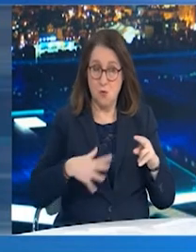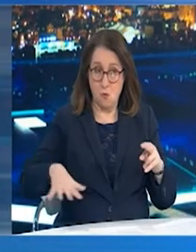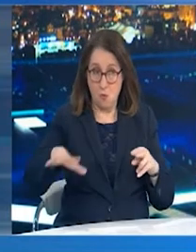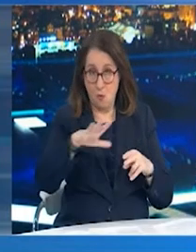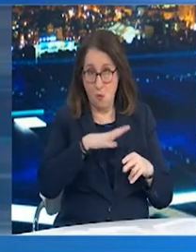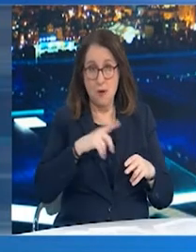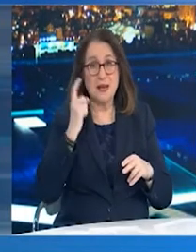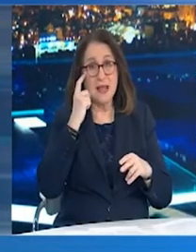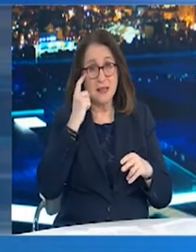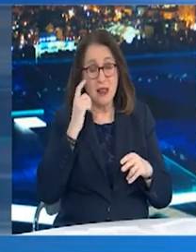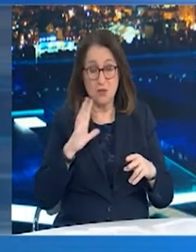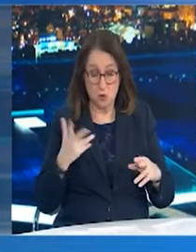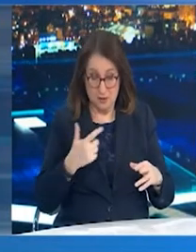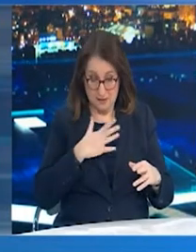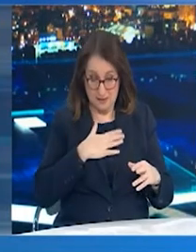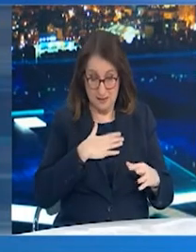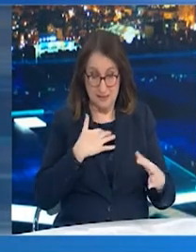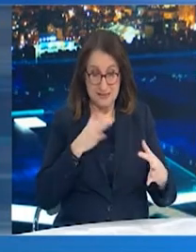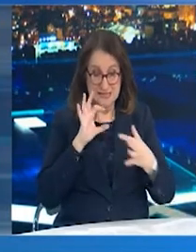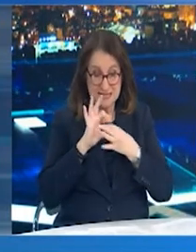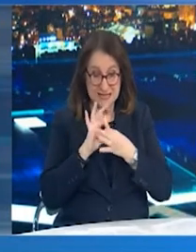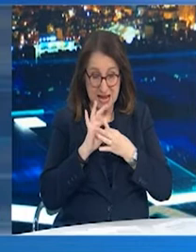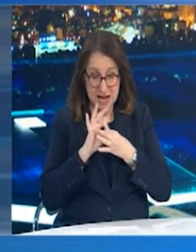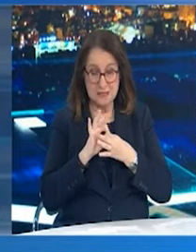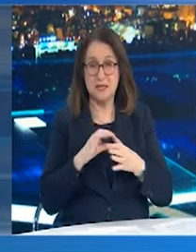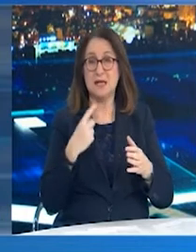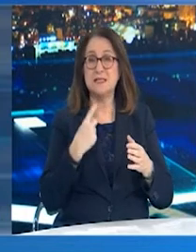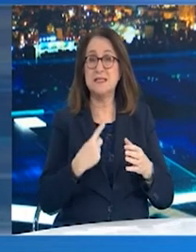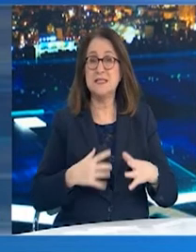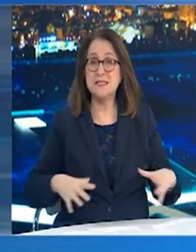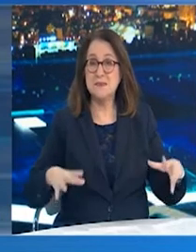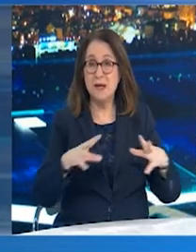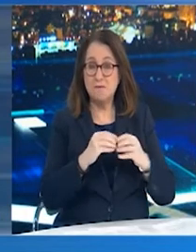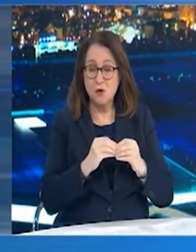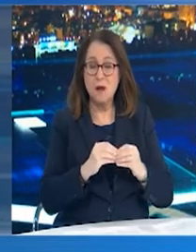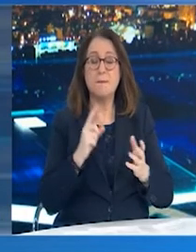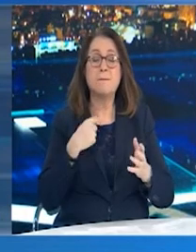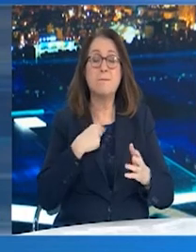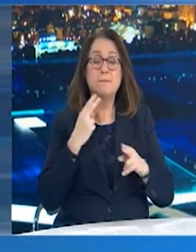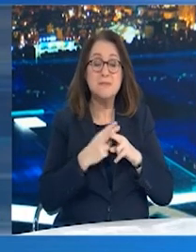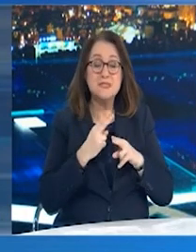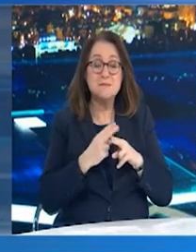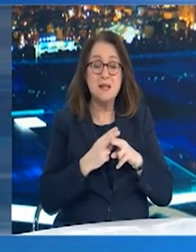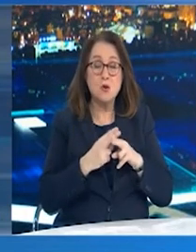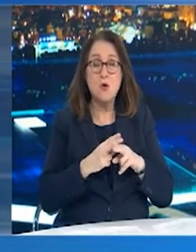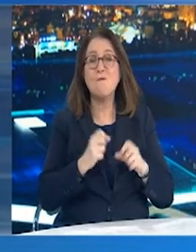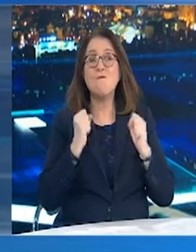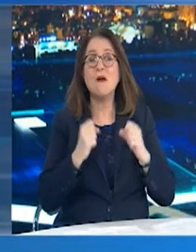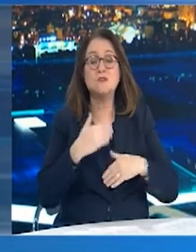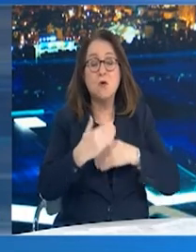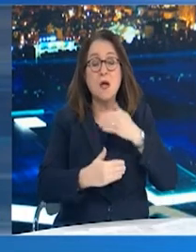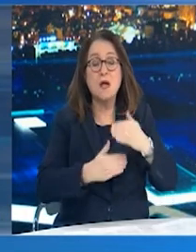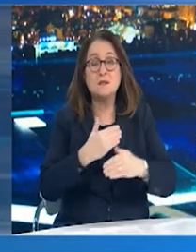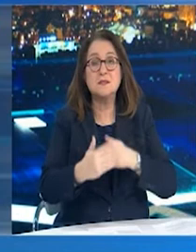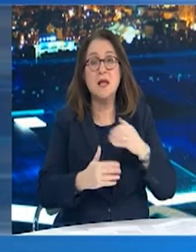η δική μας συνεργασία και η δική μας συμπεριφορά θα επηρεάσει την εξέλιξη της πανδημίας και άρα τις αποφάσεις